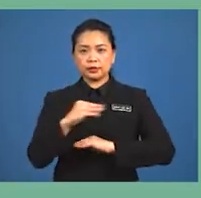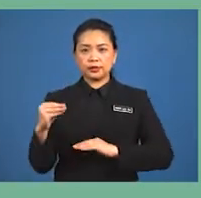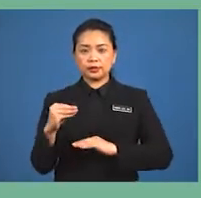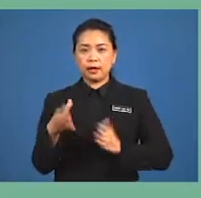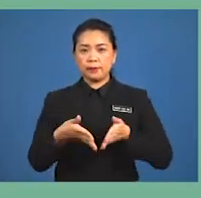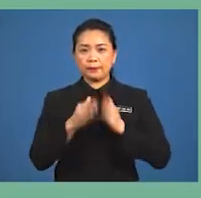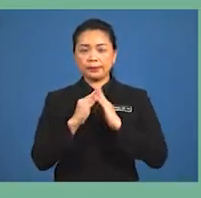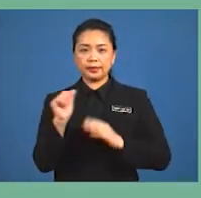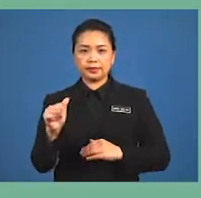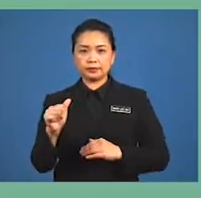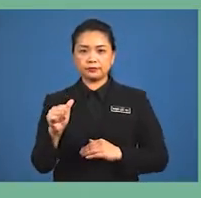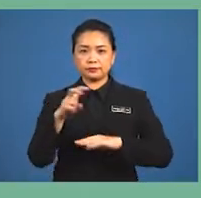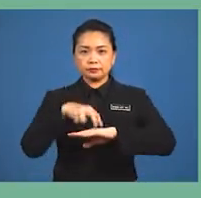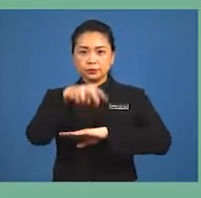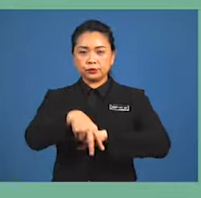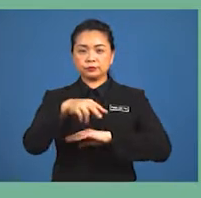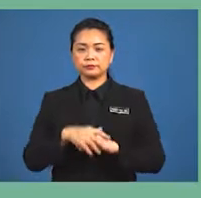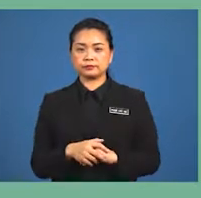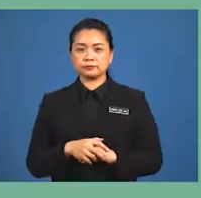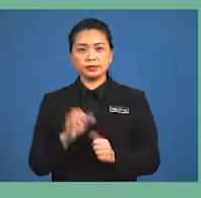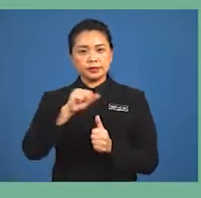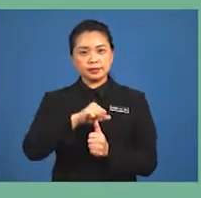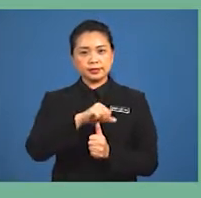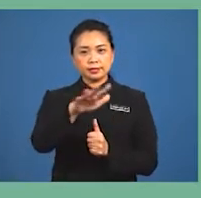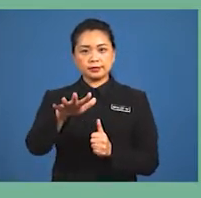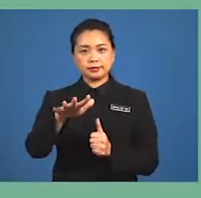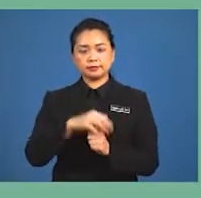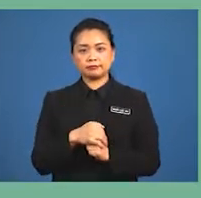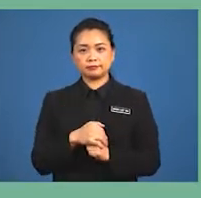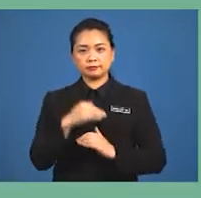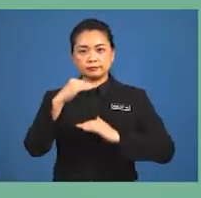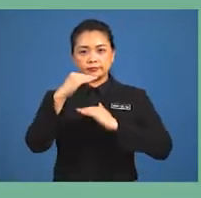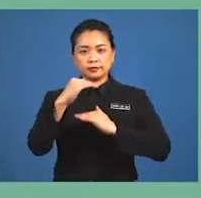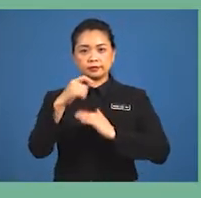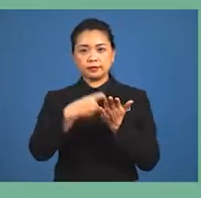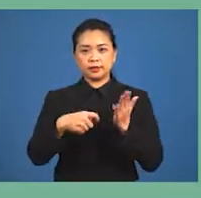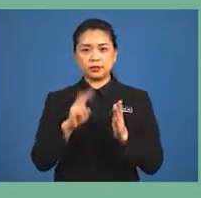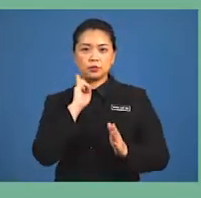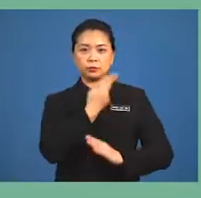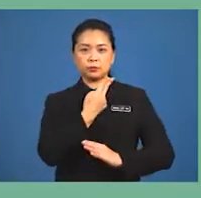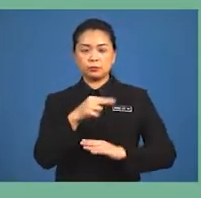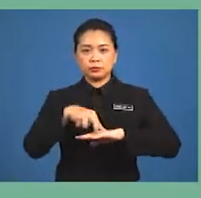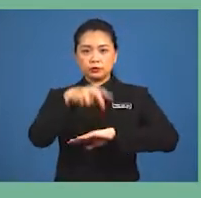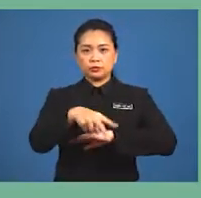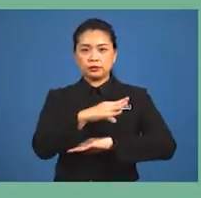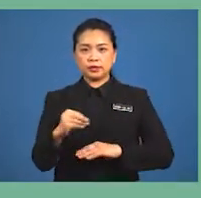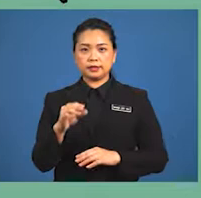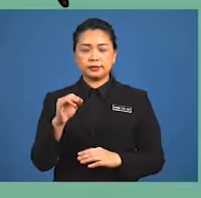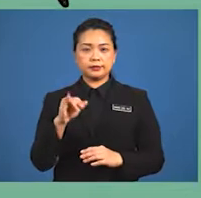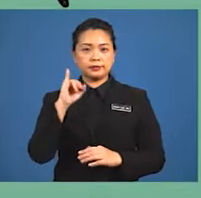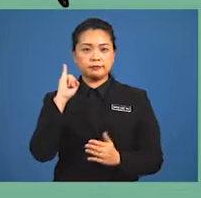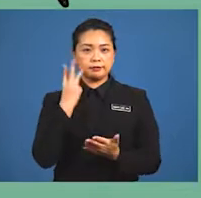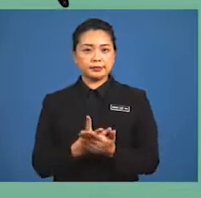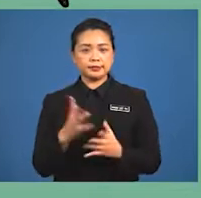dan permintaan aggregate menurun. Kesannya, tingkat harga umum menurun dan inflasi